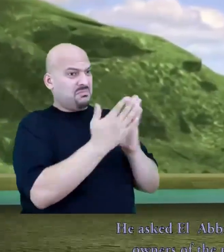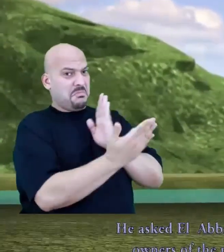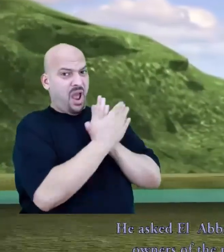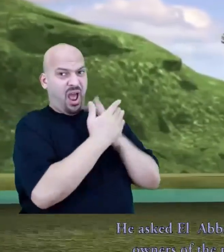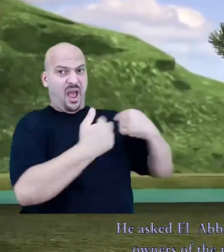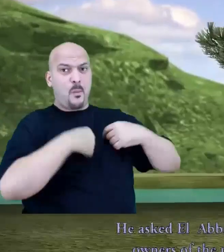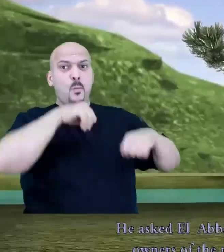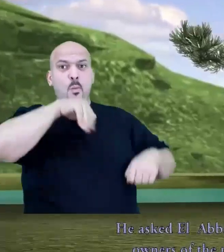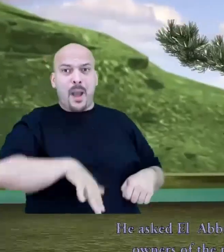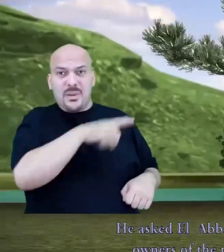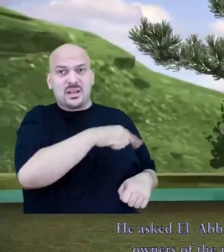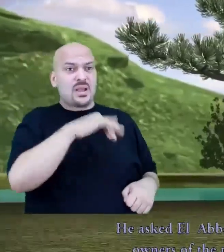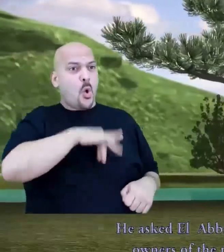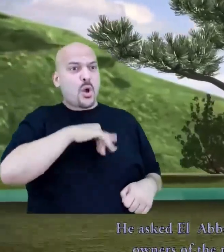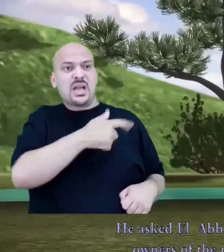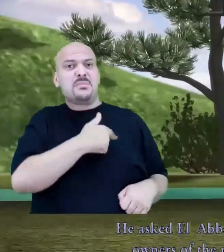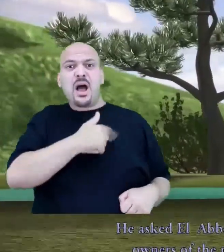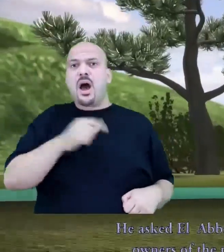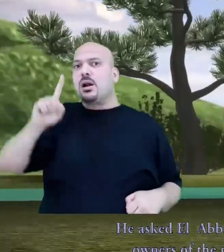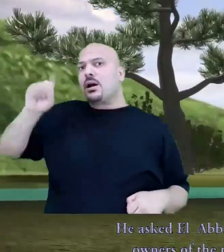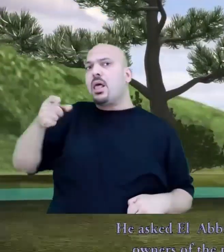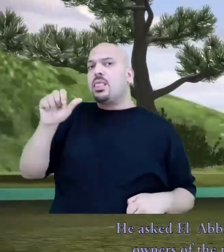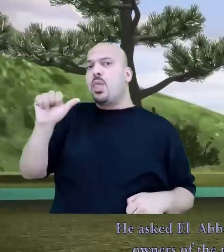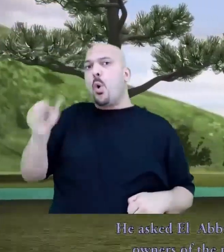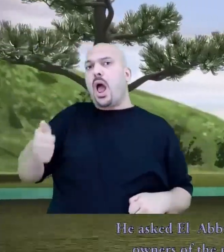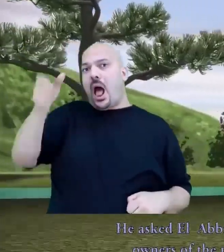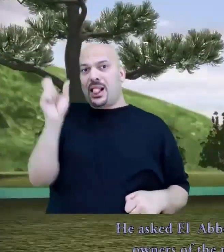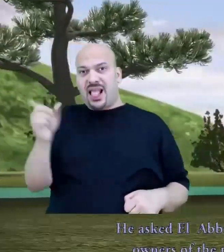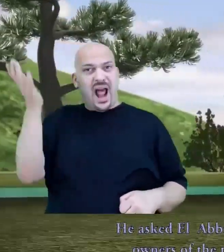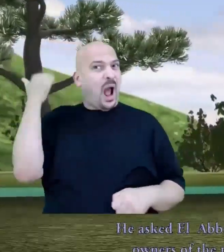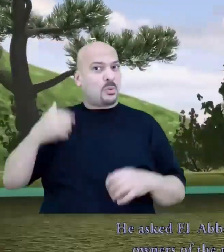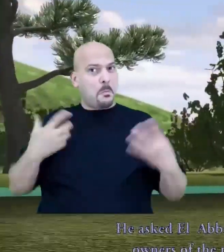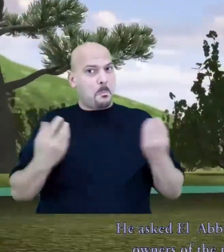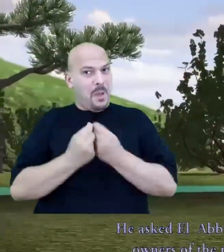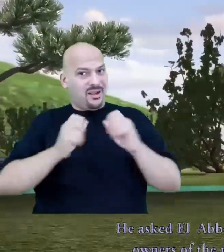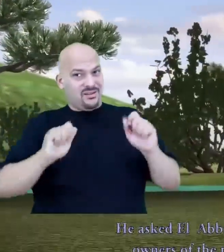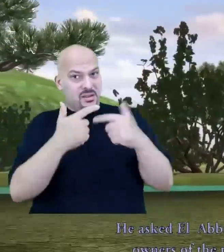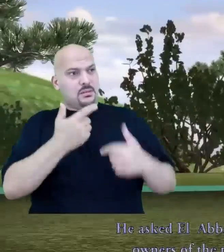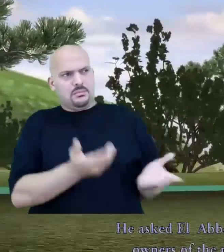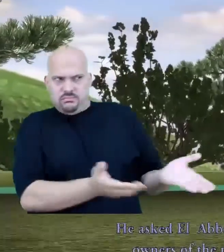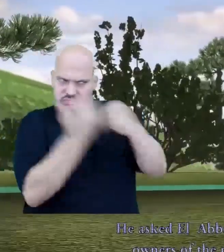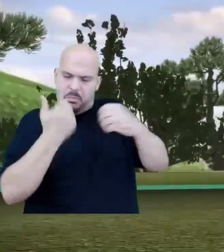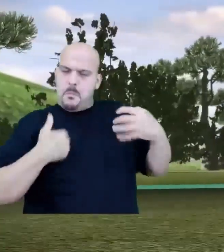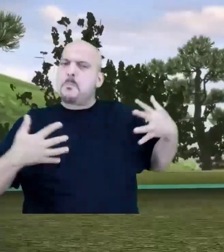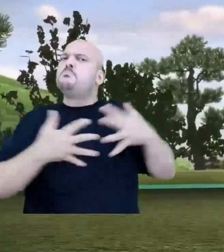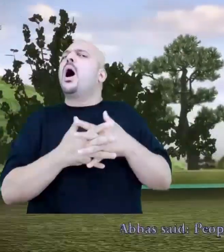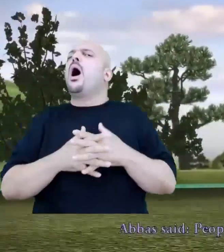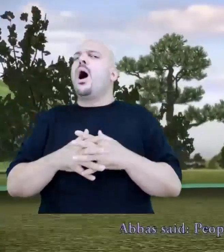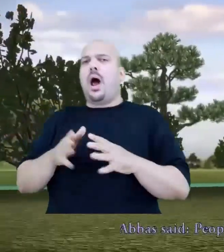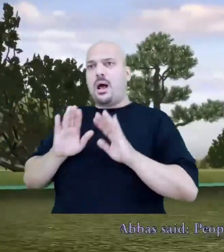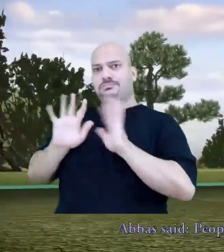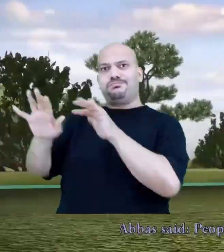يا أصحاب بيعة الرضوان، هلموا إلى رسول الله.